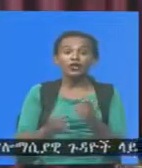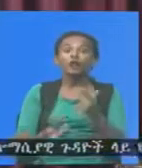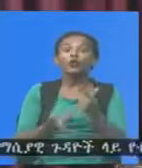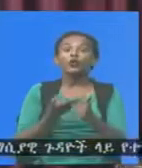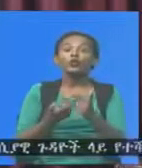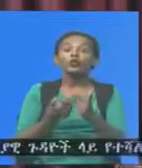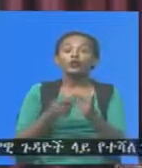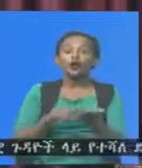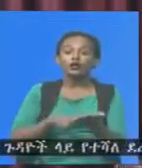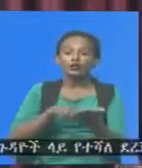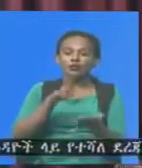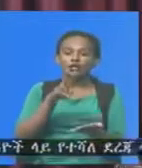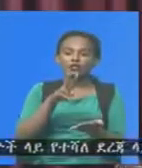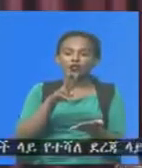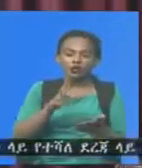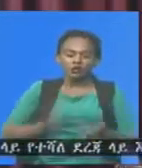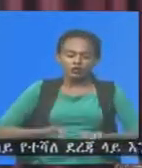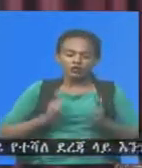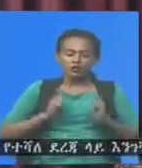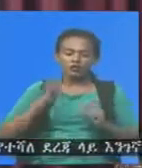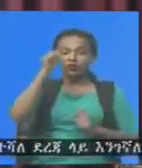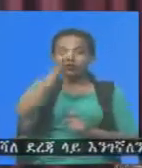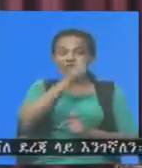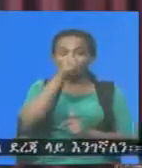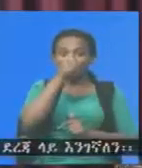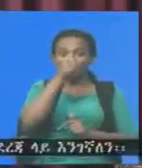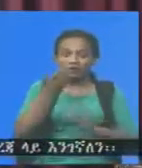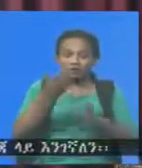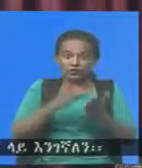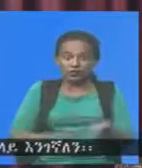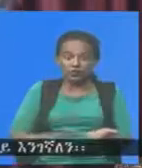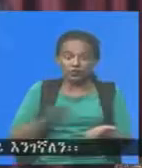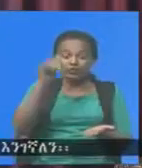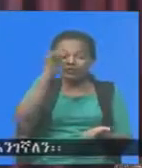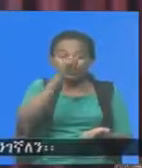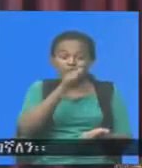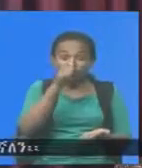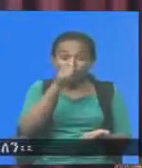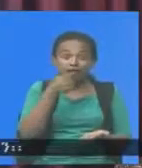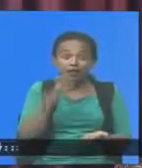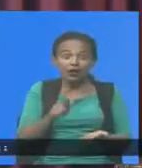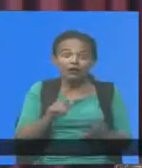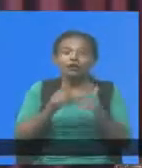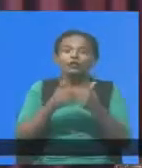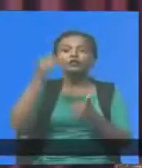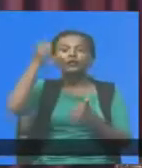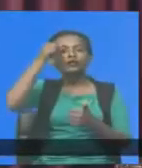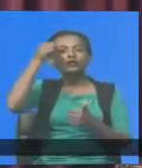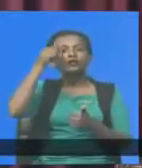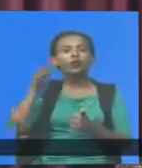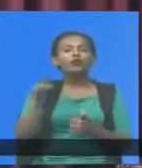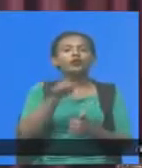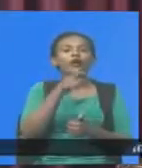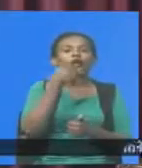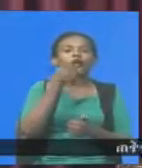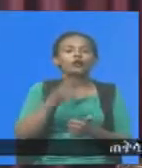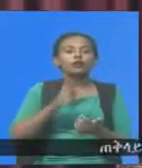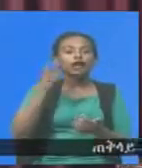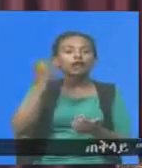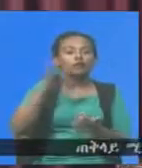ሁለተኛው ቢነሳው ስንኖር ኢትዮጵያዊ ስንሞት ኢትዮጵያ ስለተባለ እንዴት ኤርትራ እንሆናለን የሚል ሐሳብ ይነሳል።